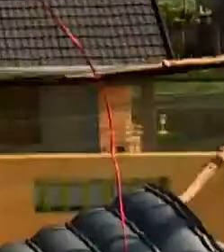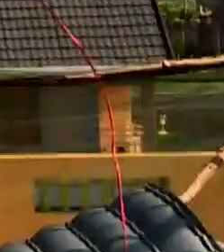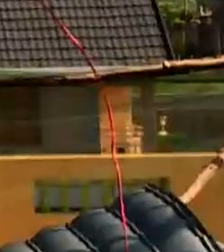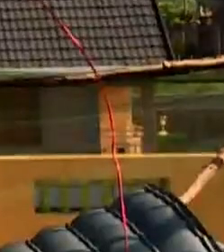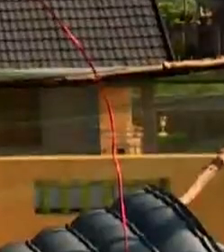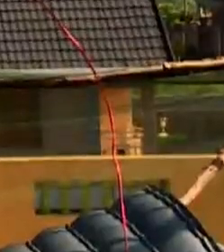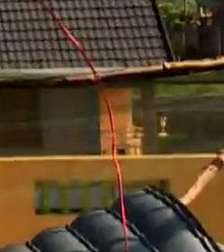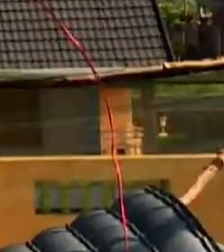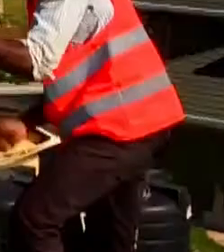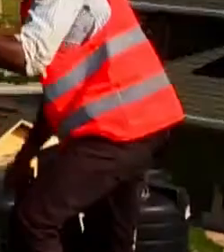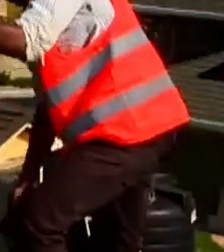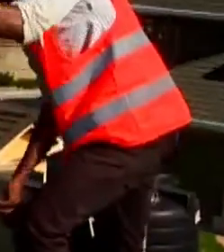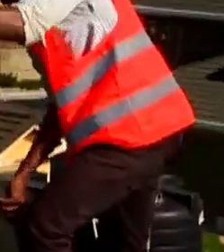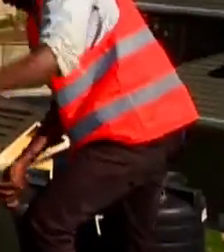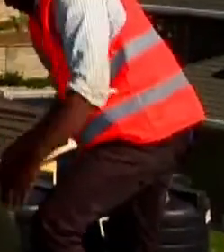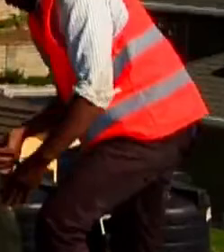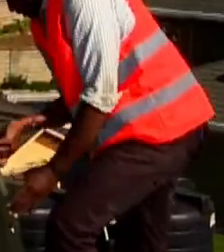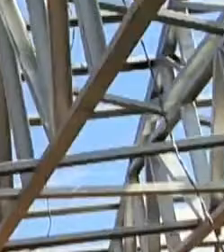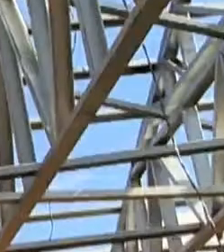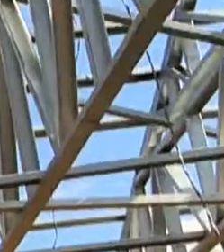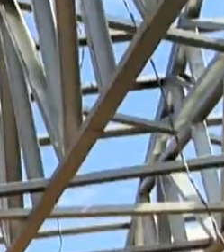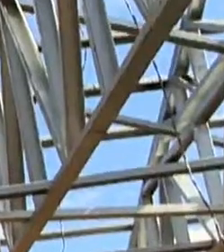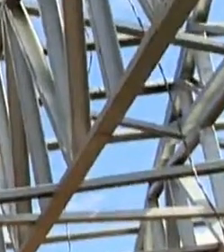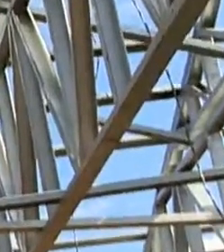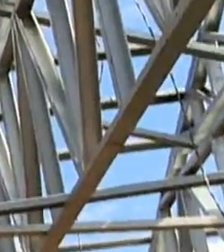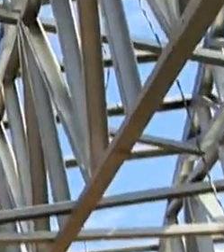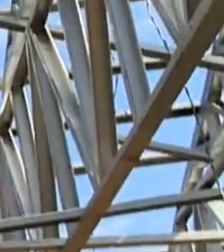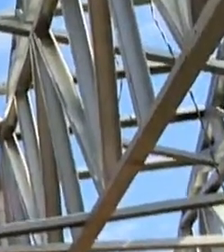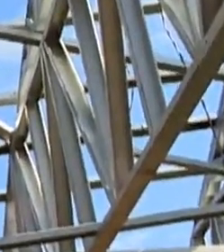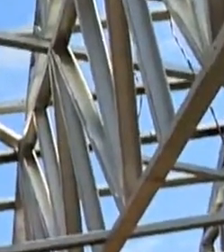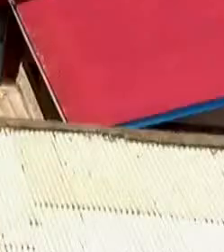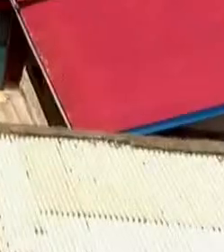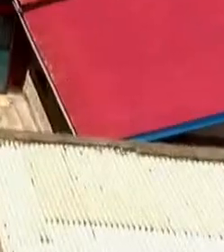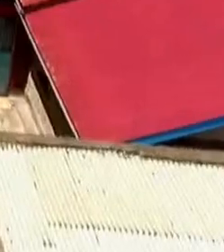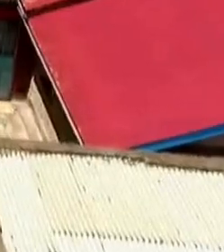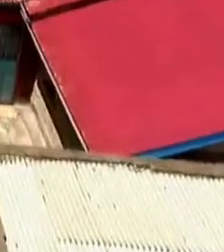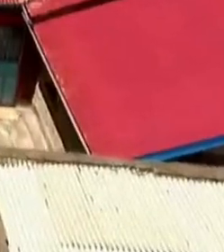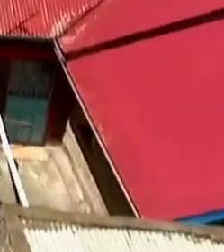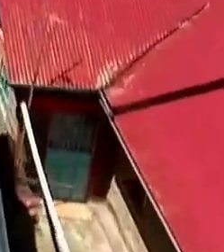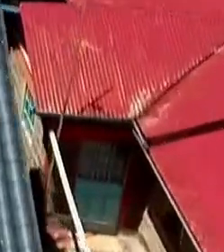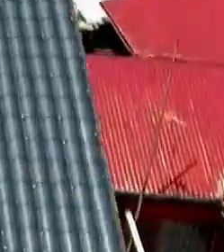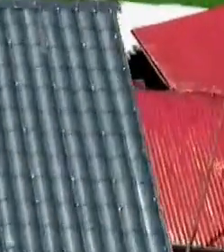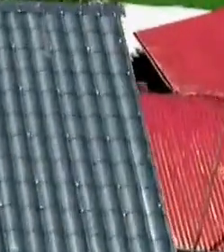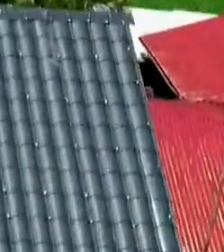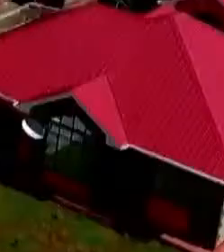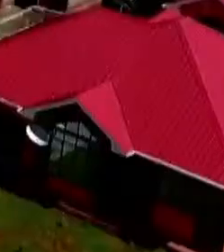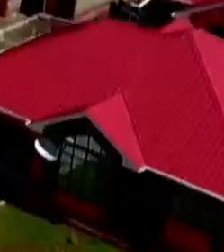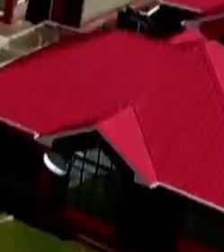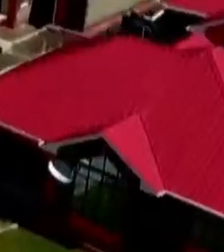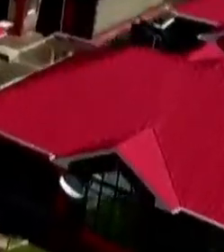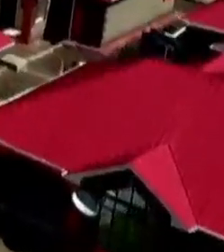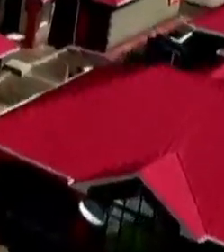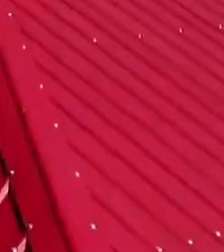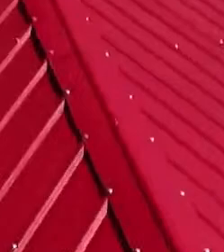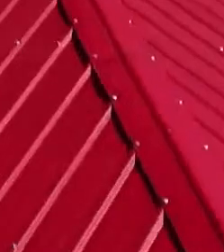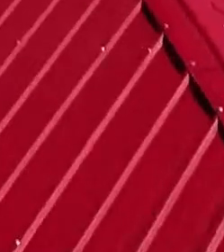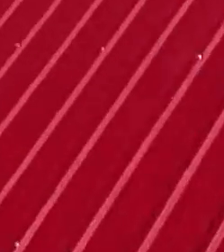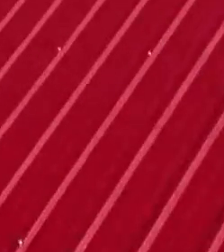Watua nĩ kũgita, wĩcirie Penta Mabati, tondũ tũkoragwo na mabati ma kũgita nyũmba yaku kĩũmbe ya gũikara, estates,